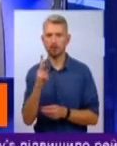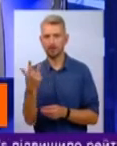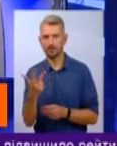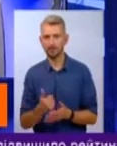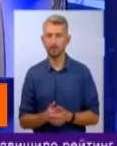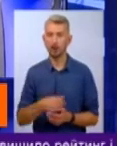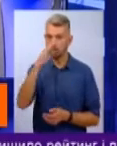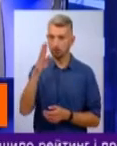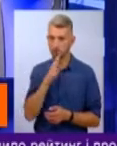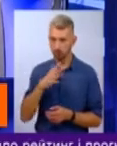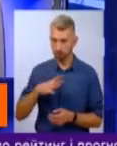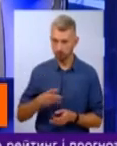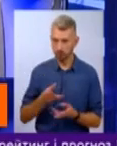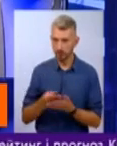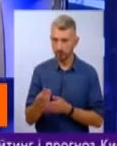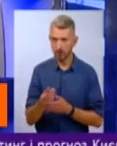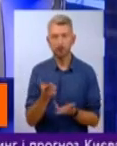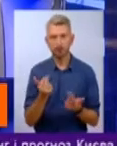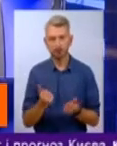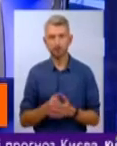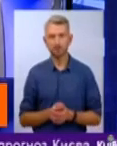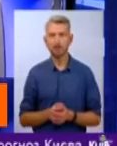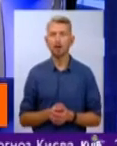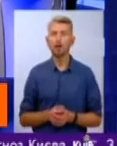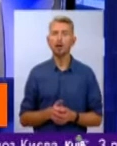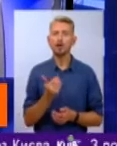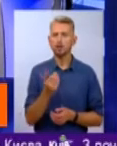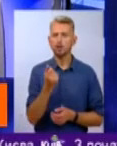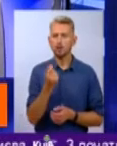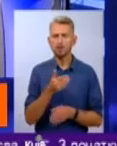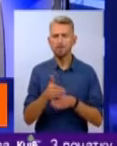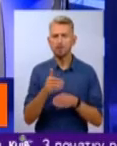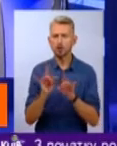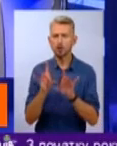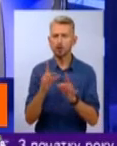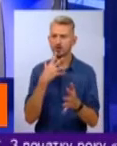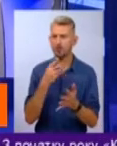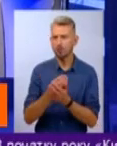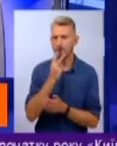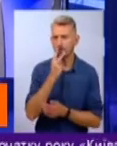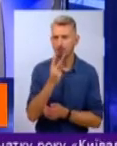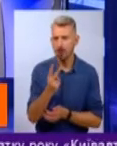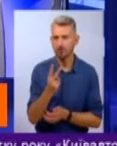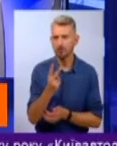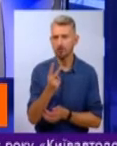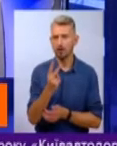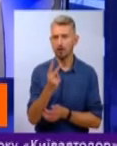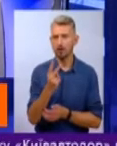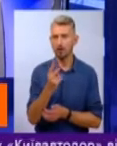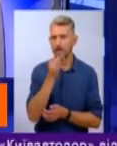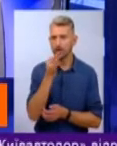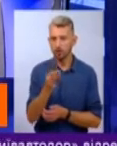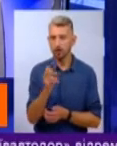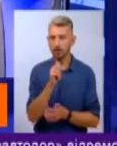батькам треба щось платити. Звичайно. Зрозуміло. Так. Пане Олександре, ви трошечки пізніше розкажете своє бачення відповіді